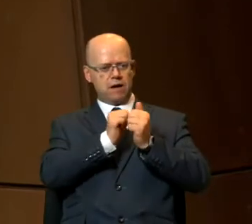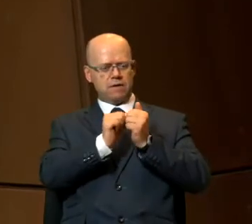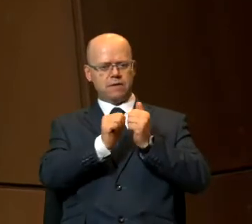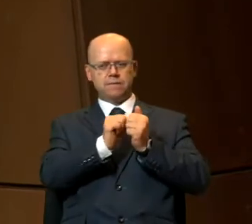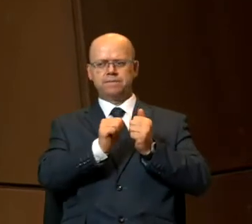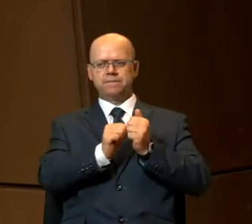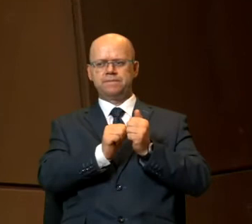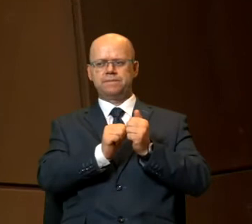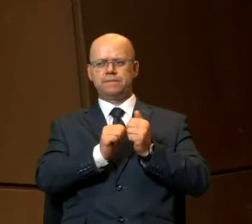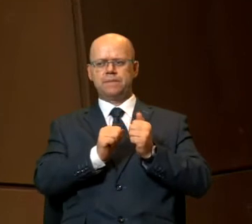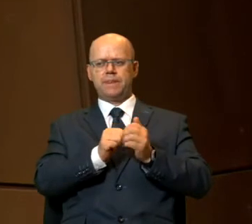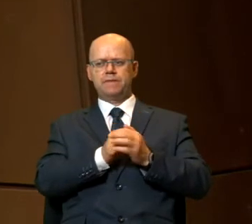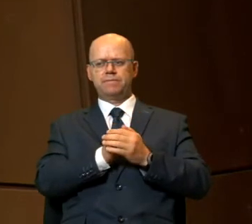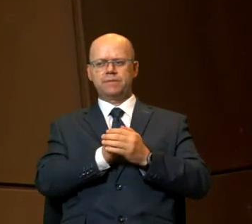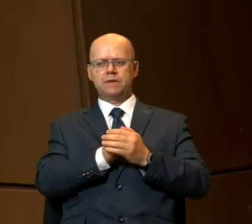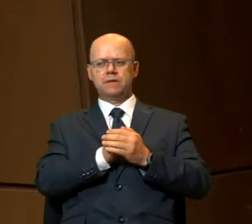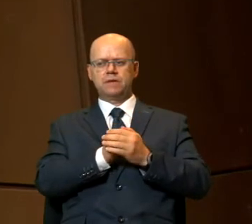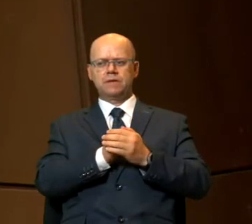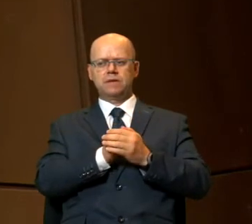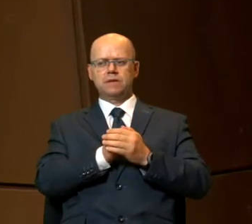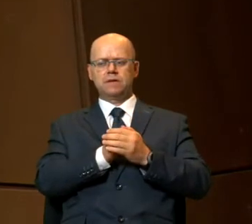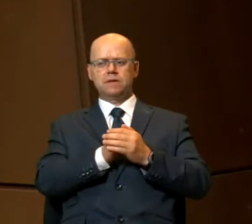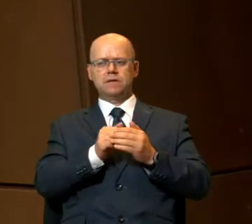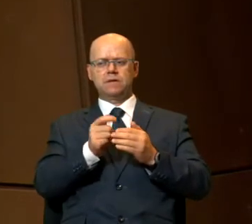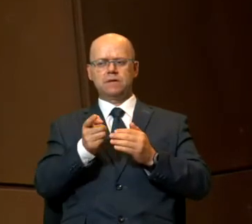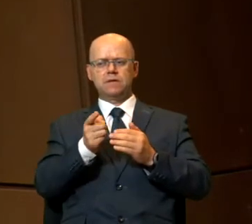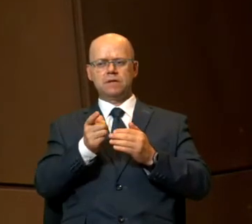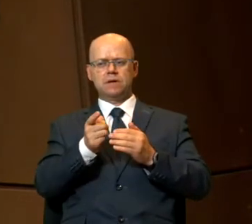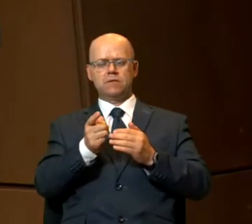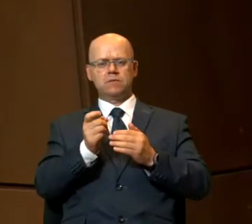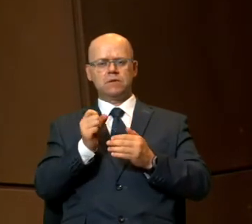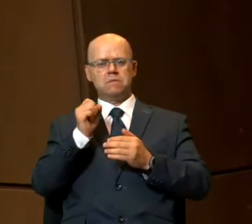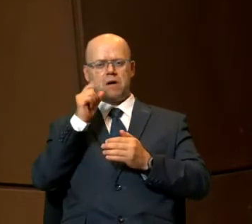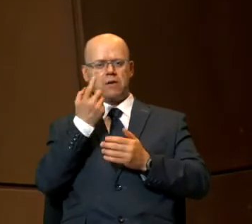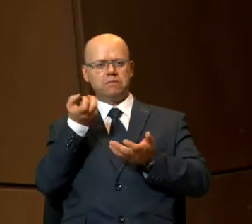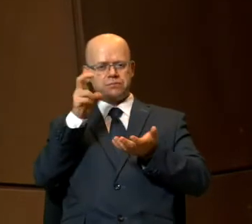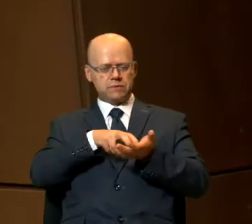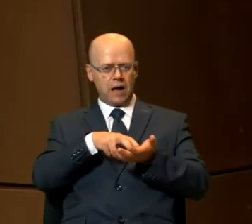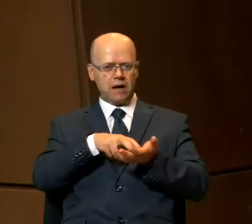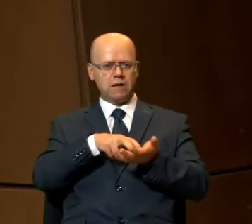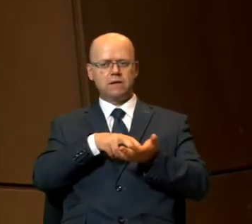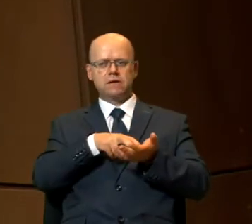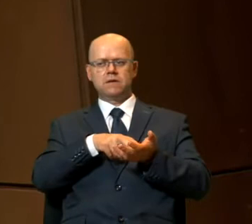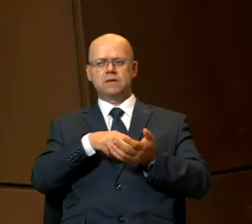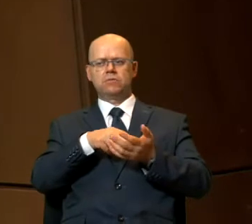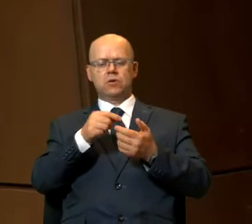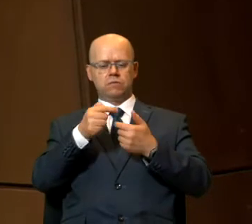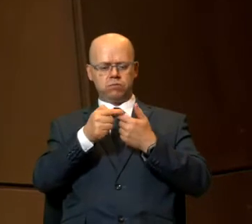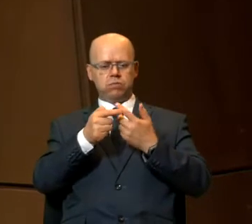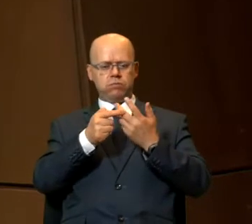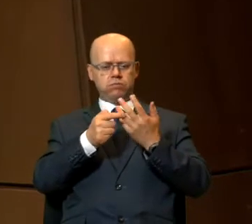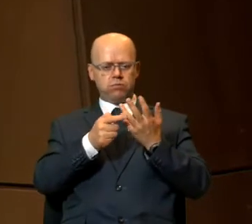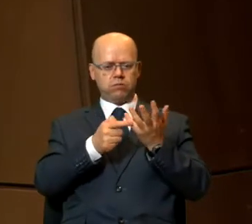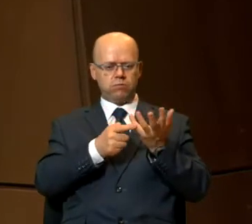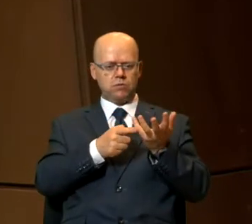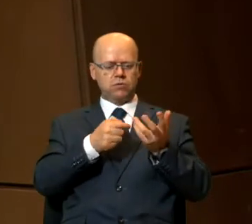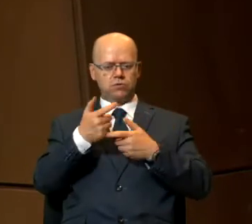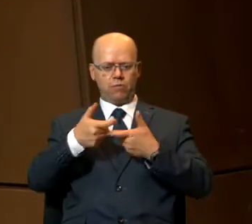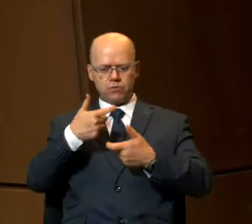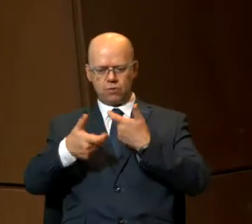wiele z Państwa mają bardzo napięte harmonogramy, a więc wstają rano i myślą, że muszę zrobić to, kupić